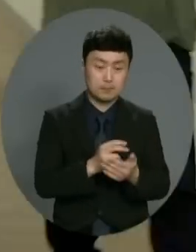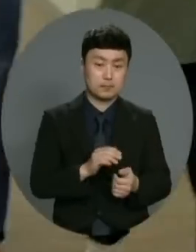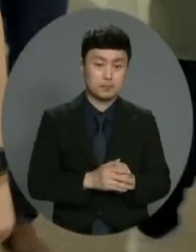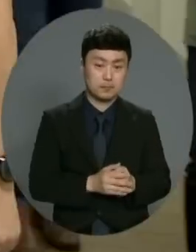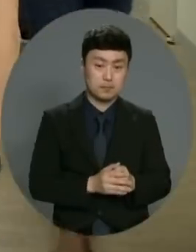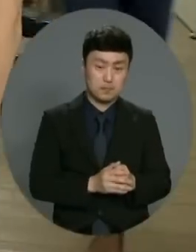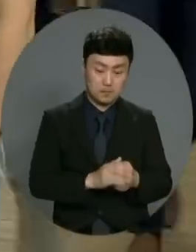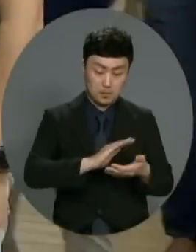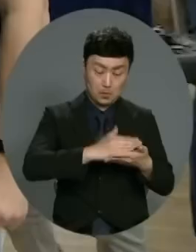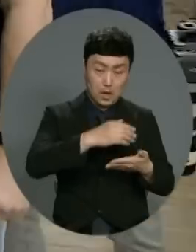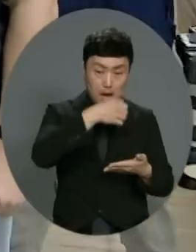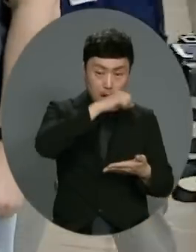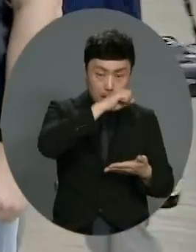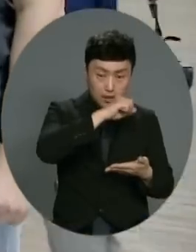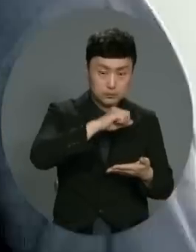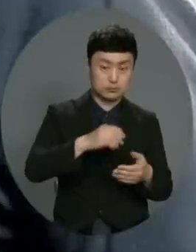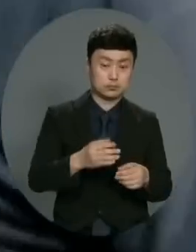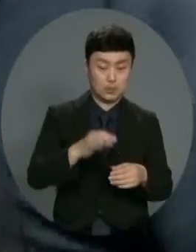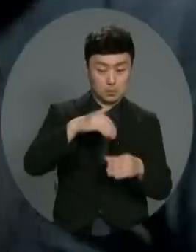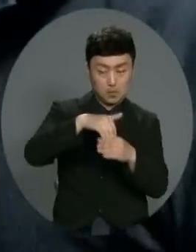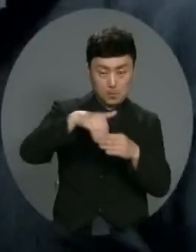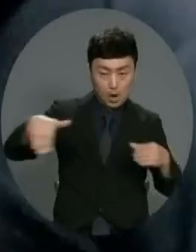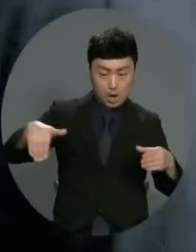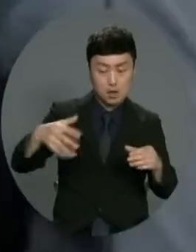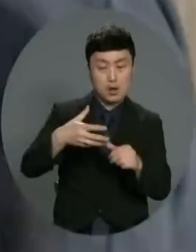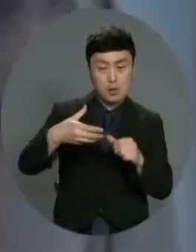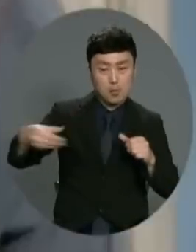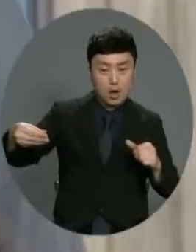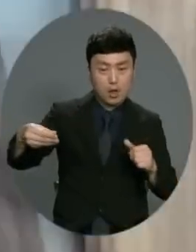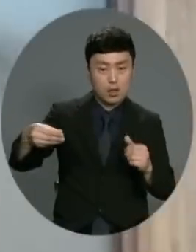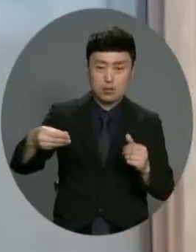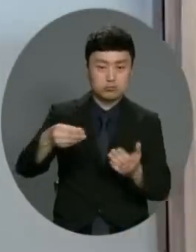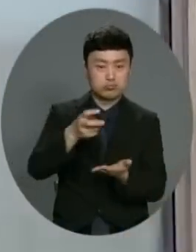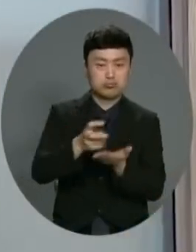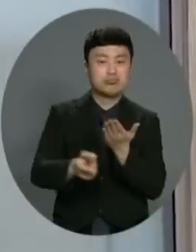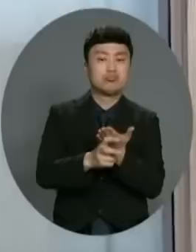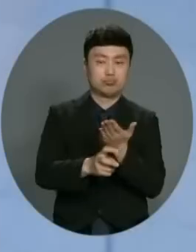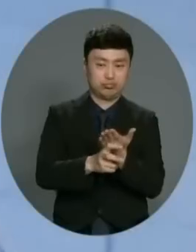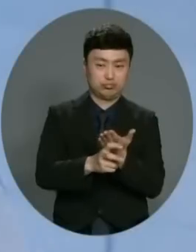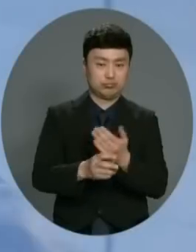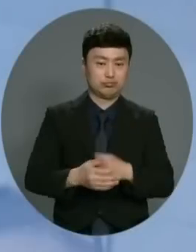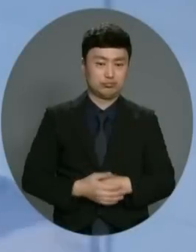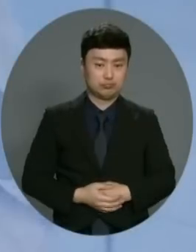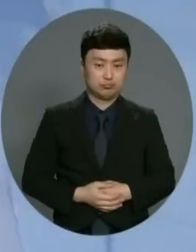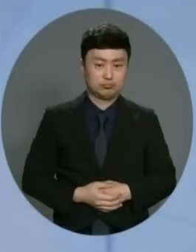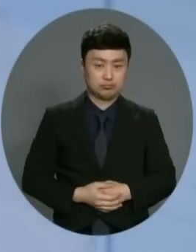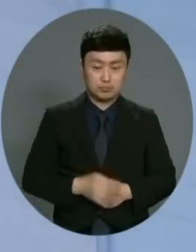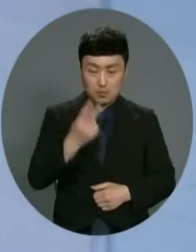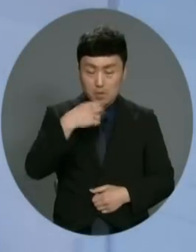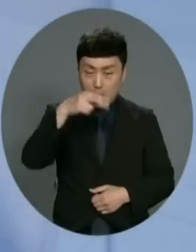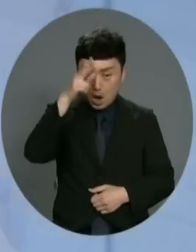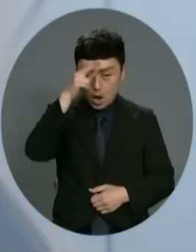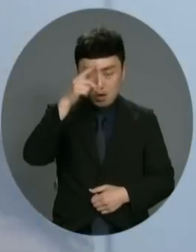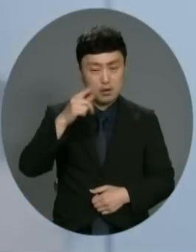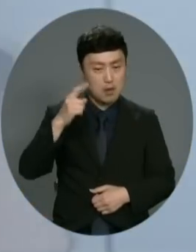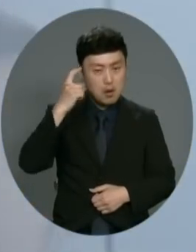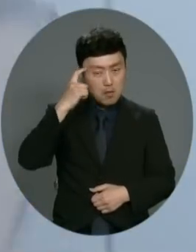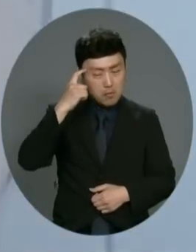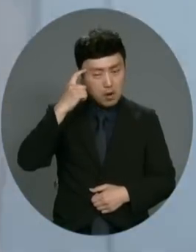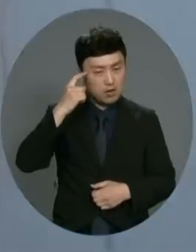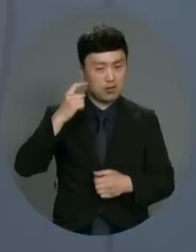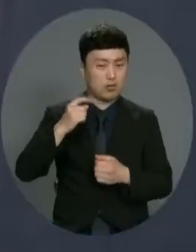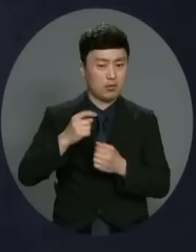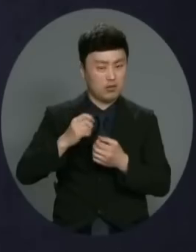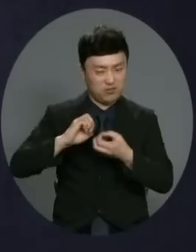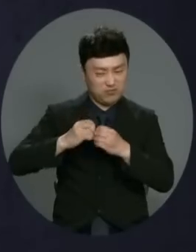수입이나 재산은 다른 회계의 전출하거나 대여할 수 없게 되어 있습니다 검찰은 여기에도 납득할 수 없는 논리를